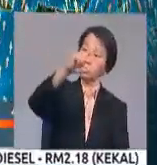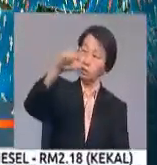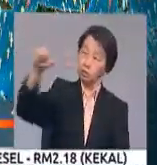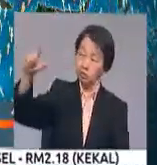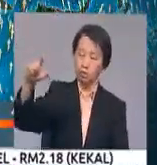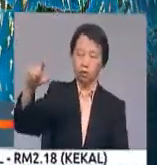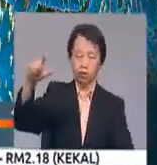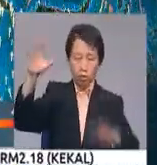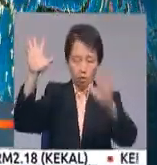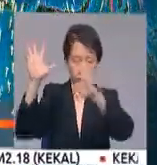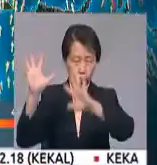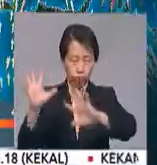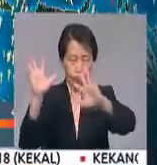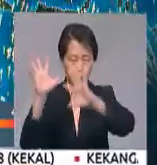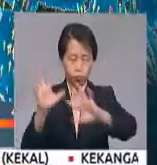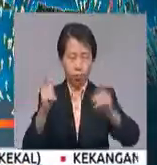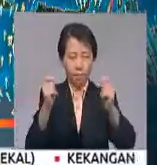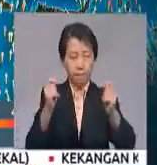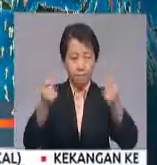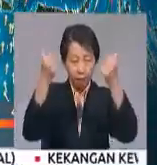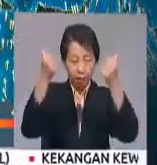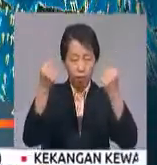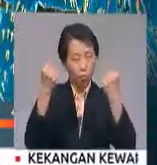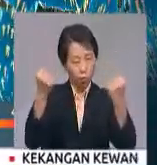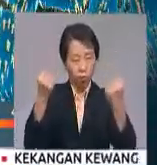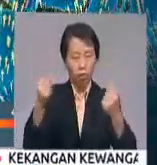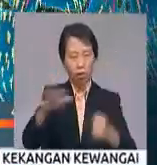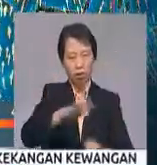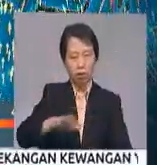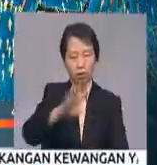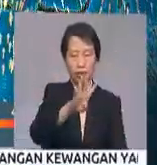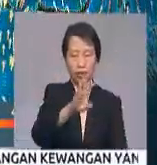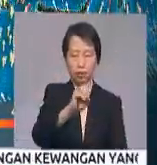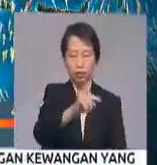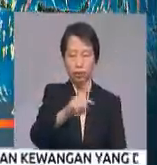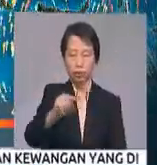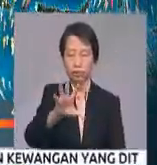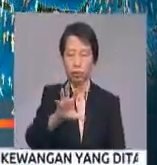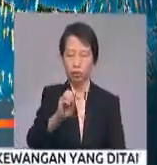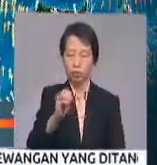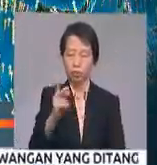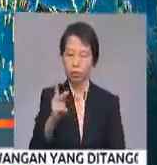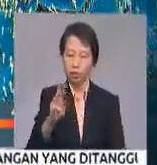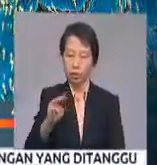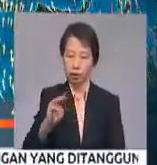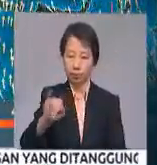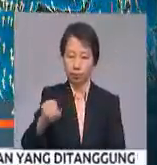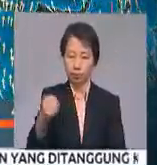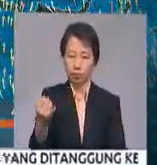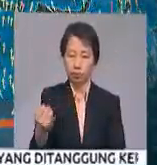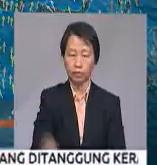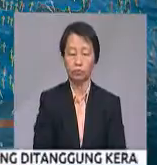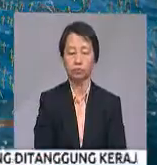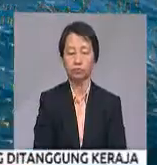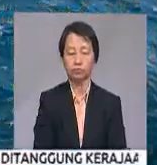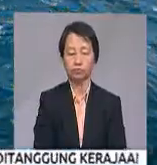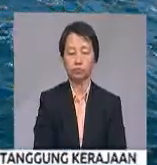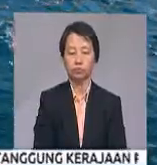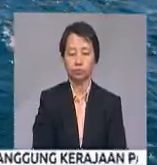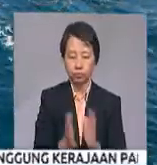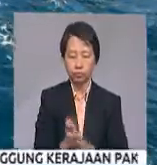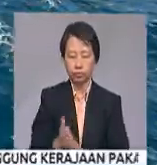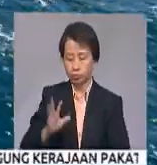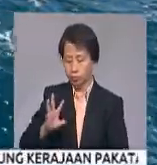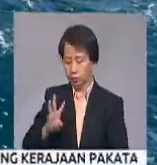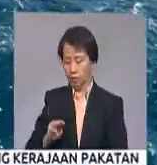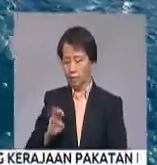angin masih lagi bertiup dengan kelajuan yang agak kencang sekitar 40 hingga 50 km sejam. Sehubungan dengan itu,